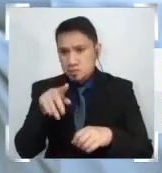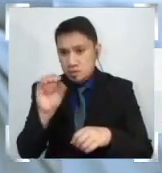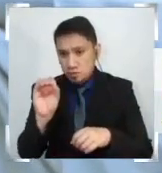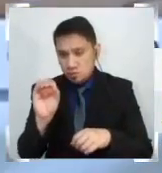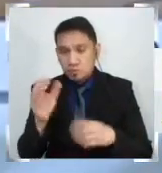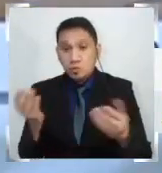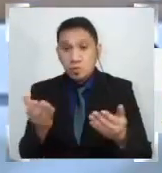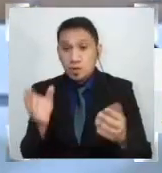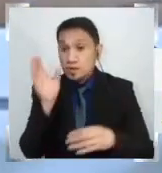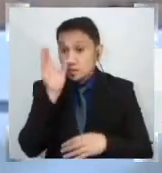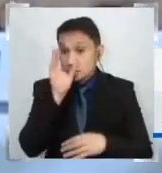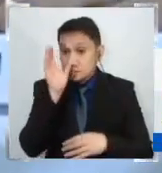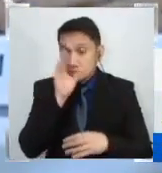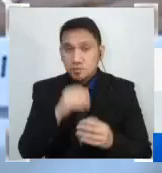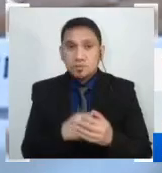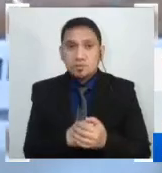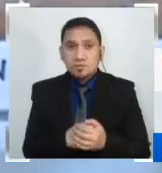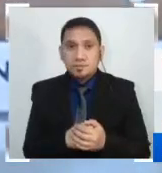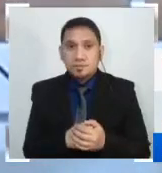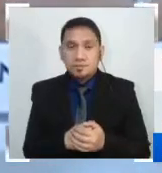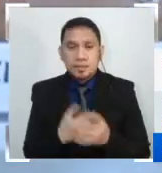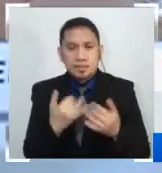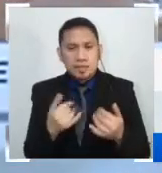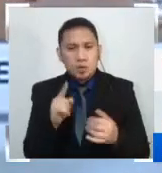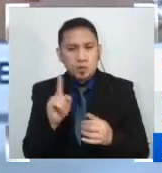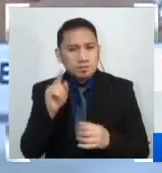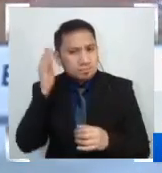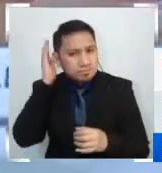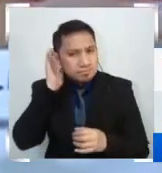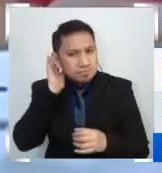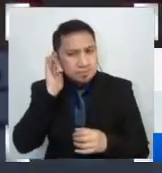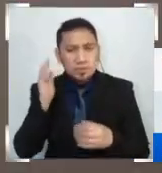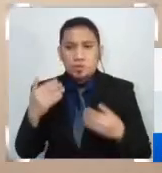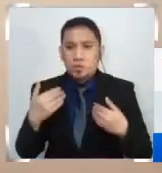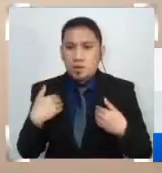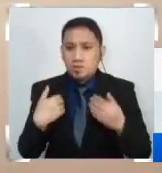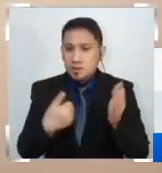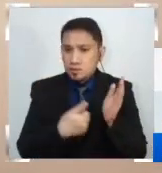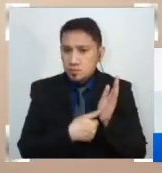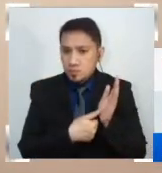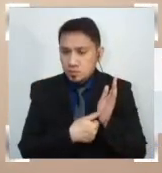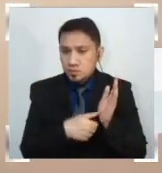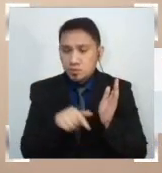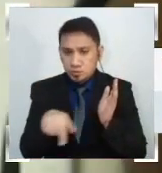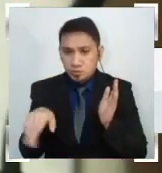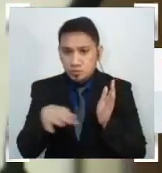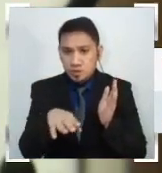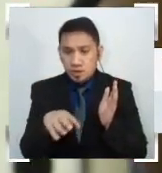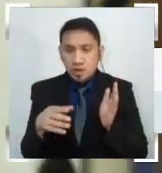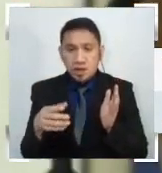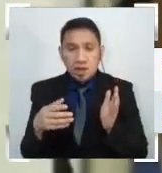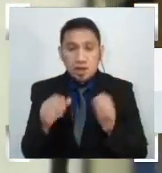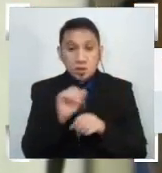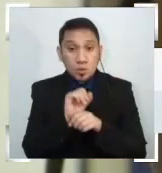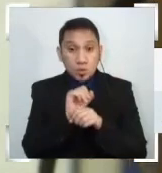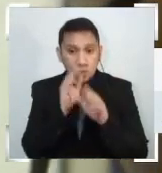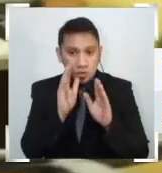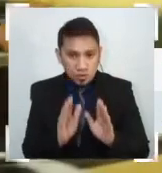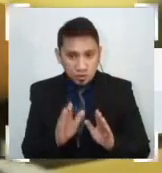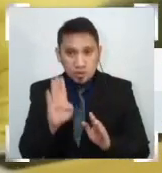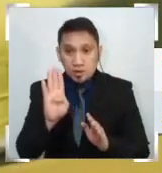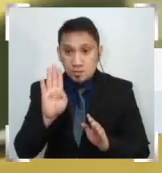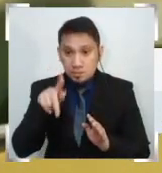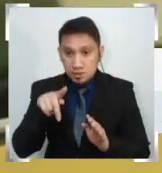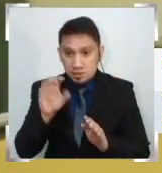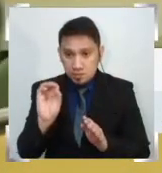City, isa daw sa kanilang kahilingan ang makaboto ang call center agents at iba pang BPO employees na iba